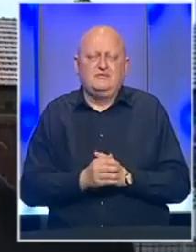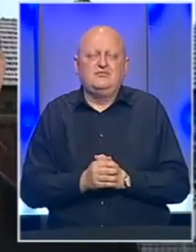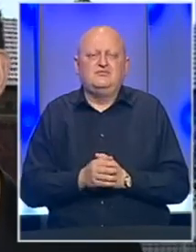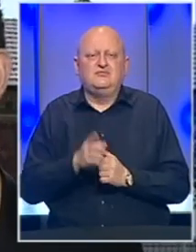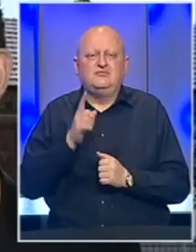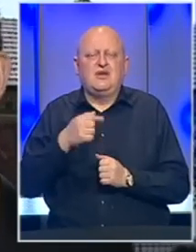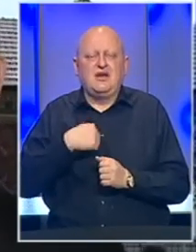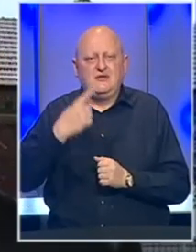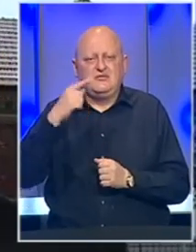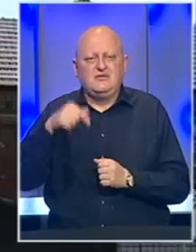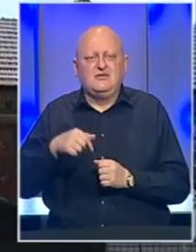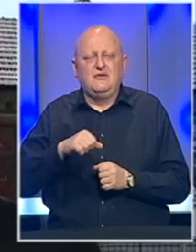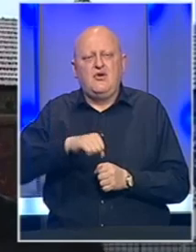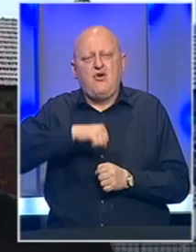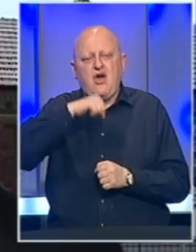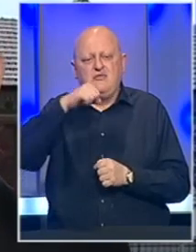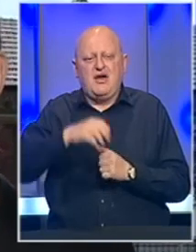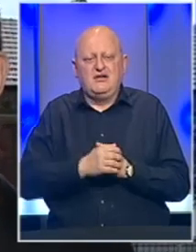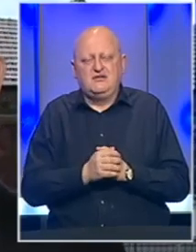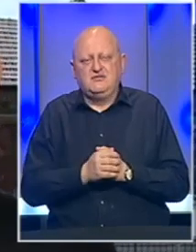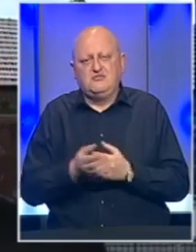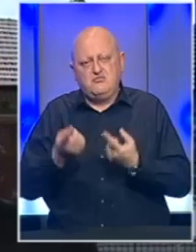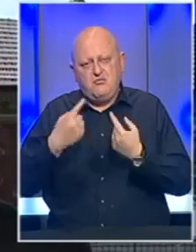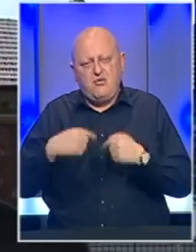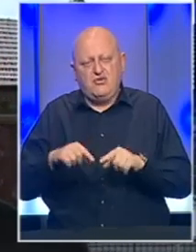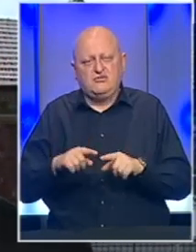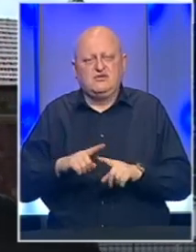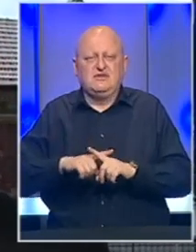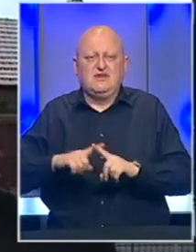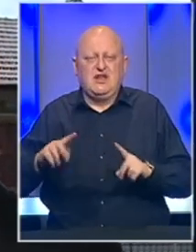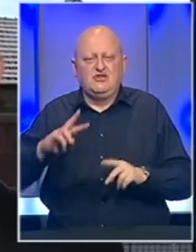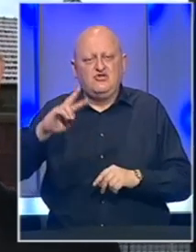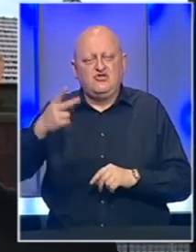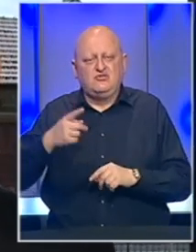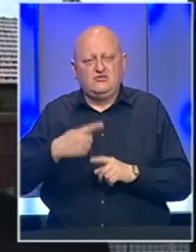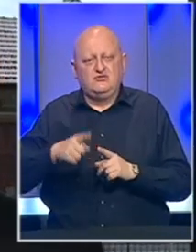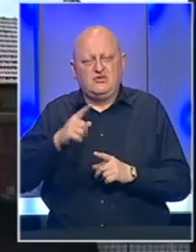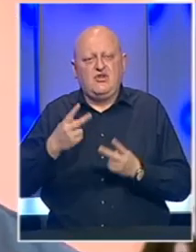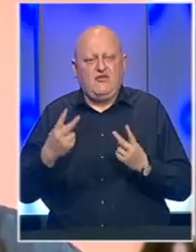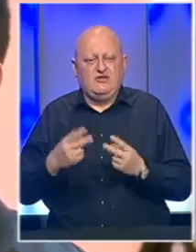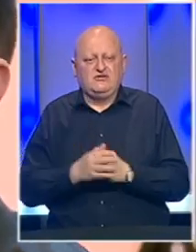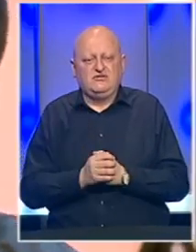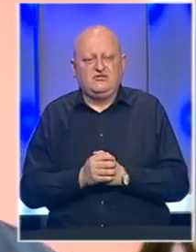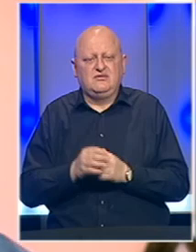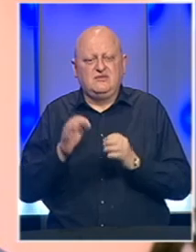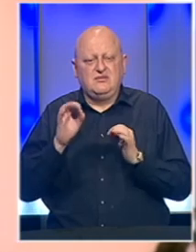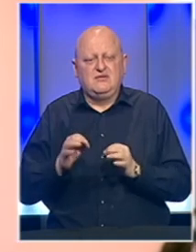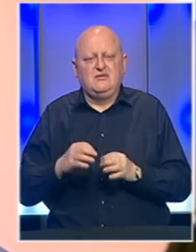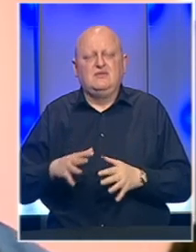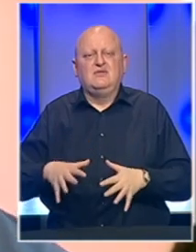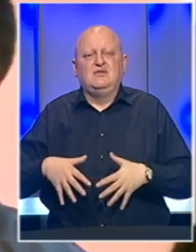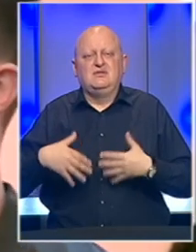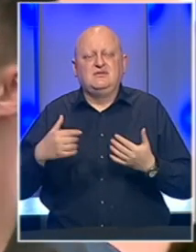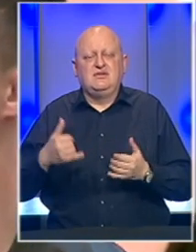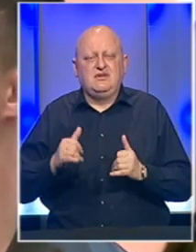zato ja mislim da je ovaj Bajram poseban, da se razlikuje od drugih. Zato je veoma bitno. Sigurno da sam sretan, jer je